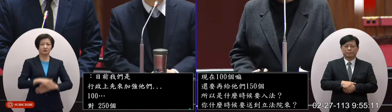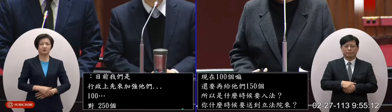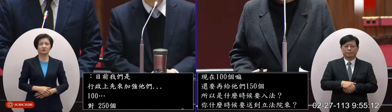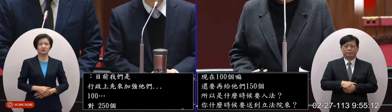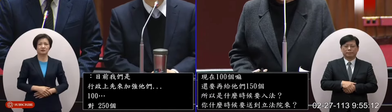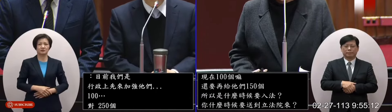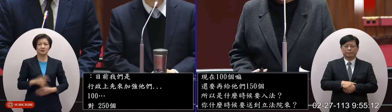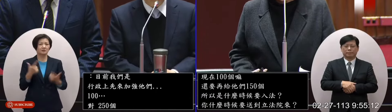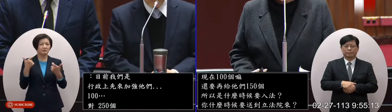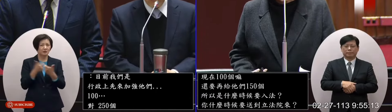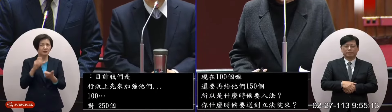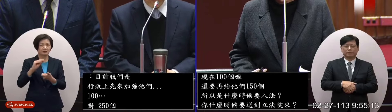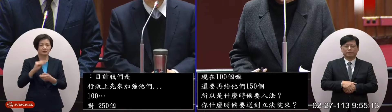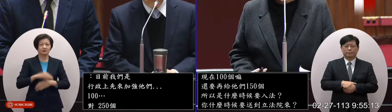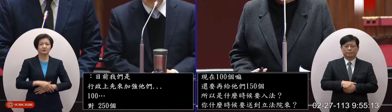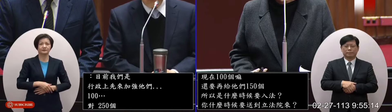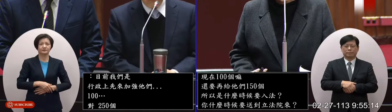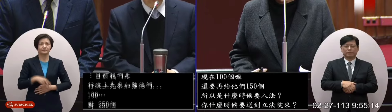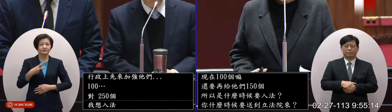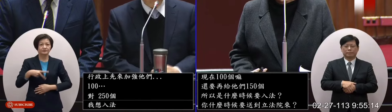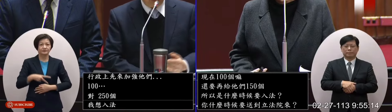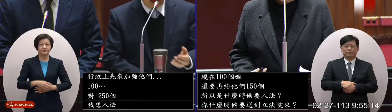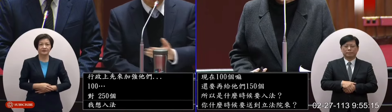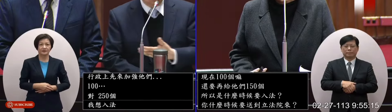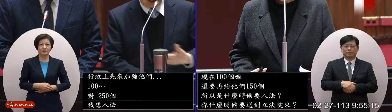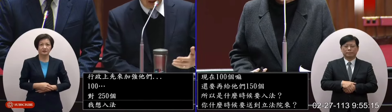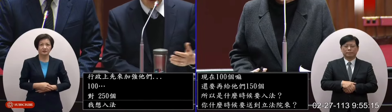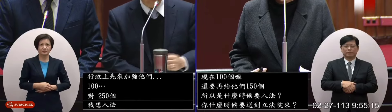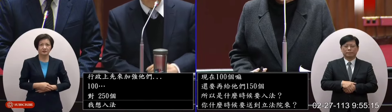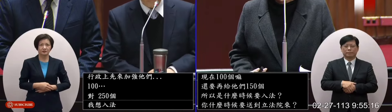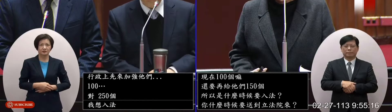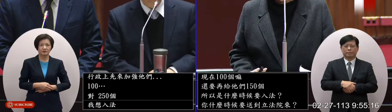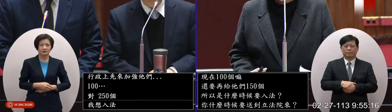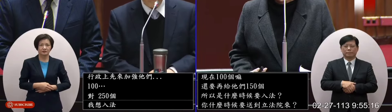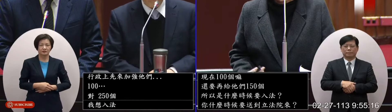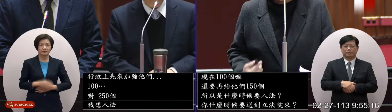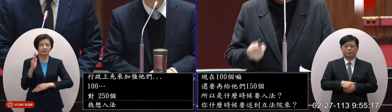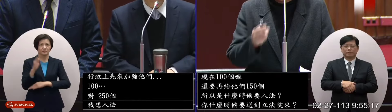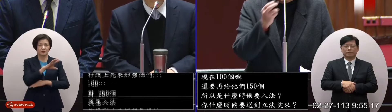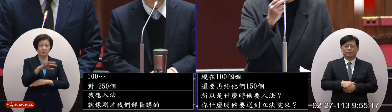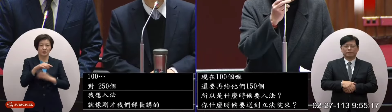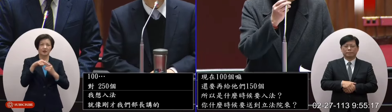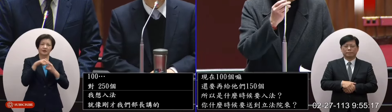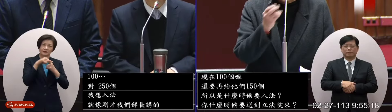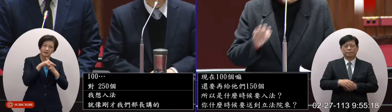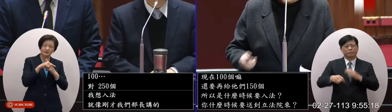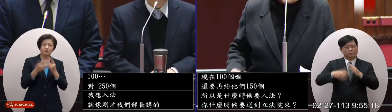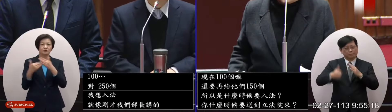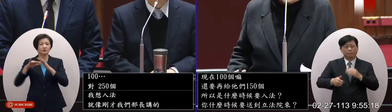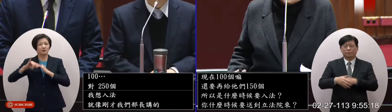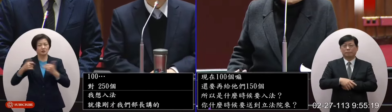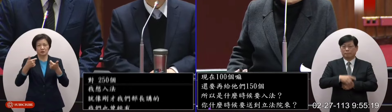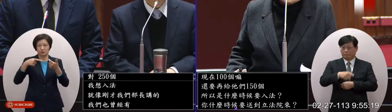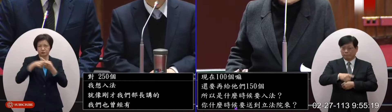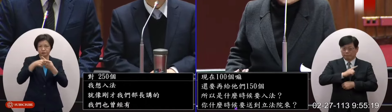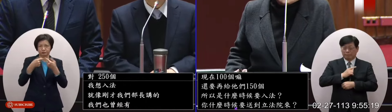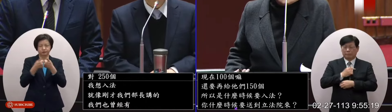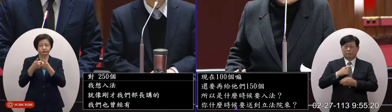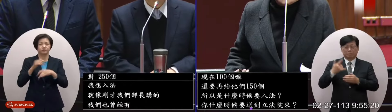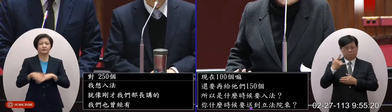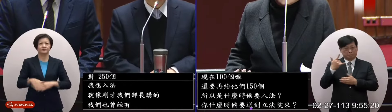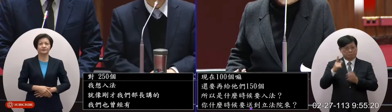一个合适性那当然需要我们来开相关的学者专家的研议。 您的看守时